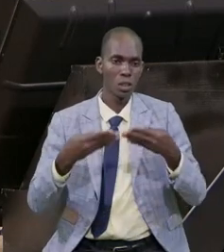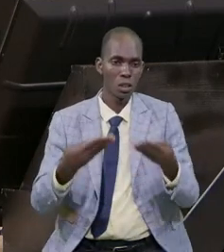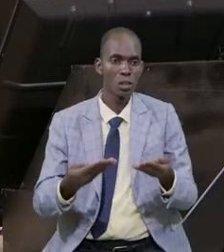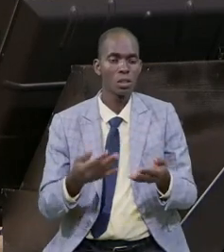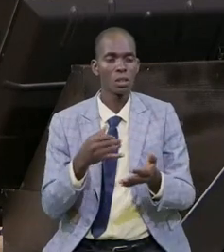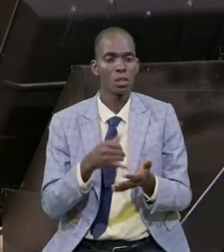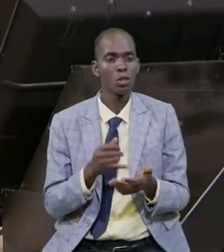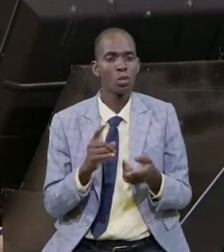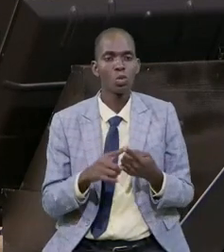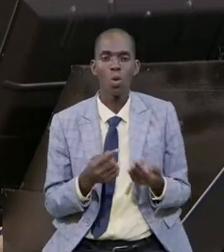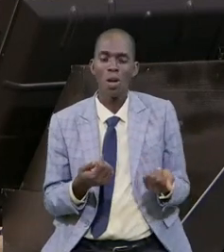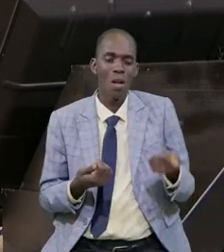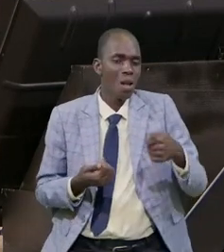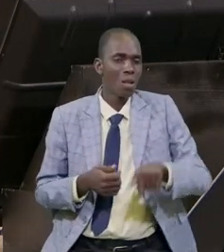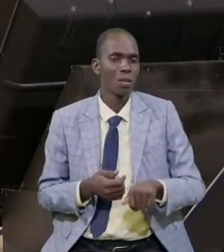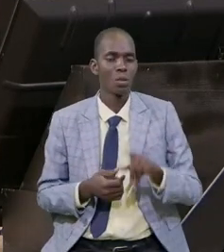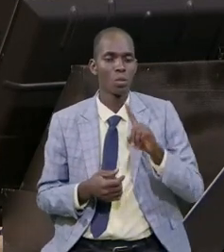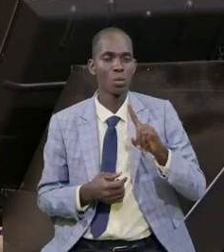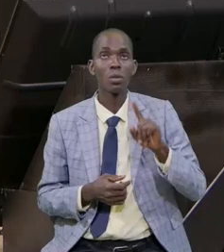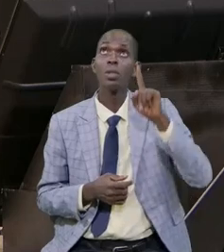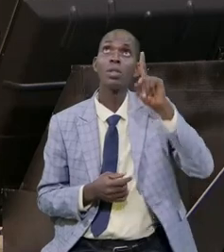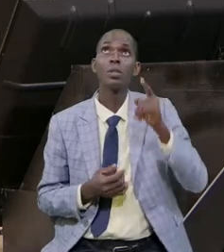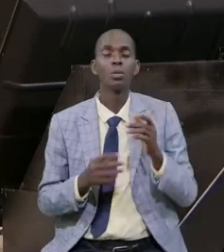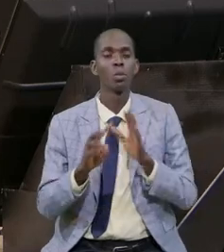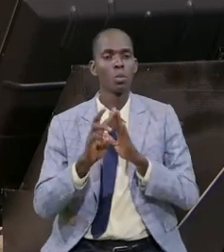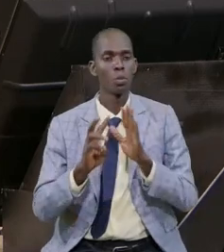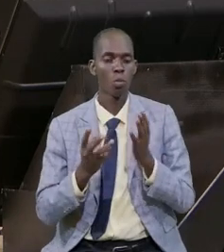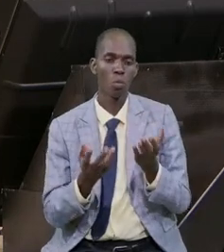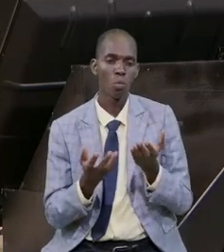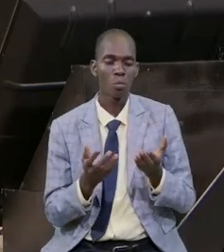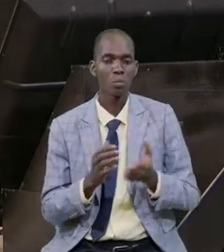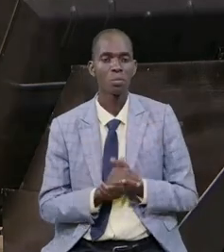le donne à qui il lui plaît.